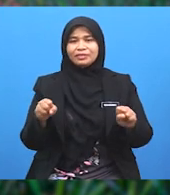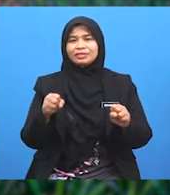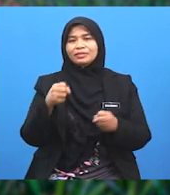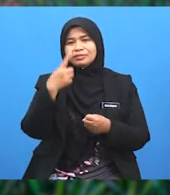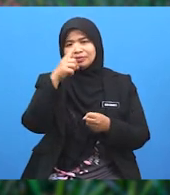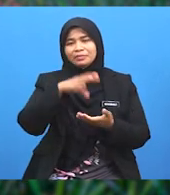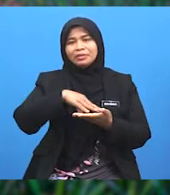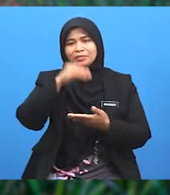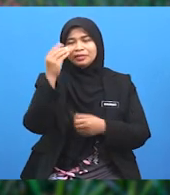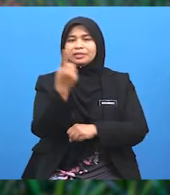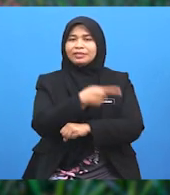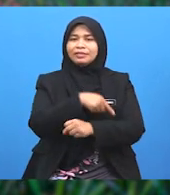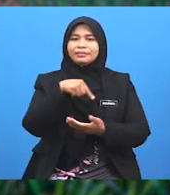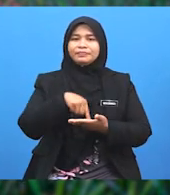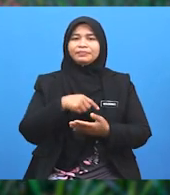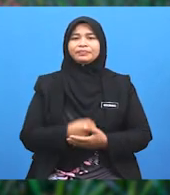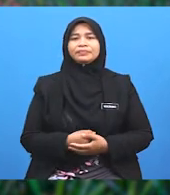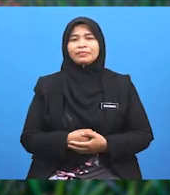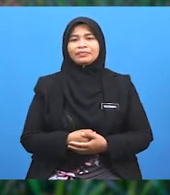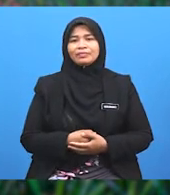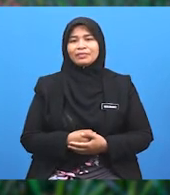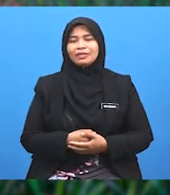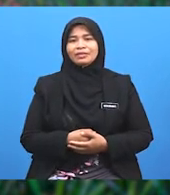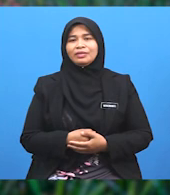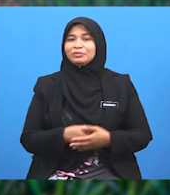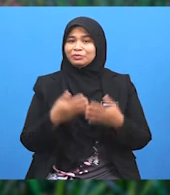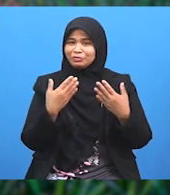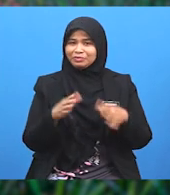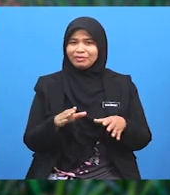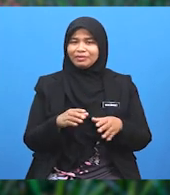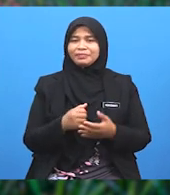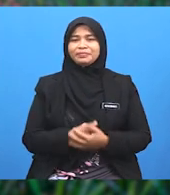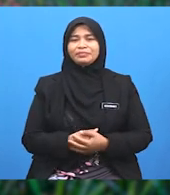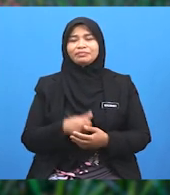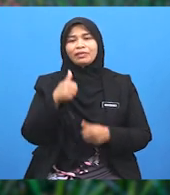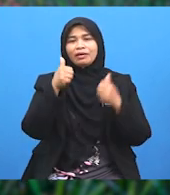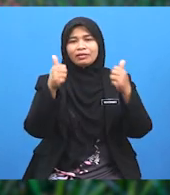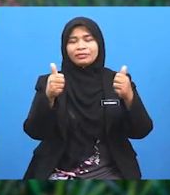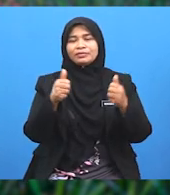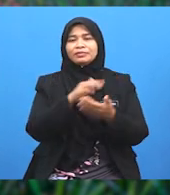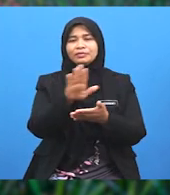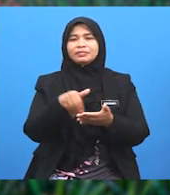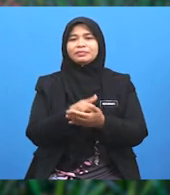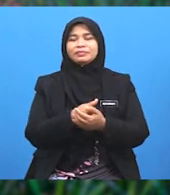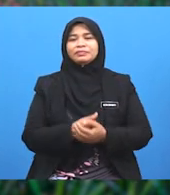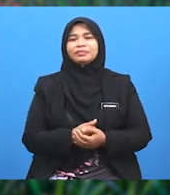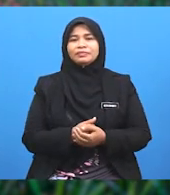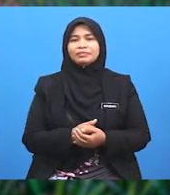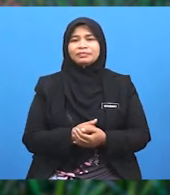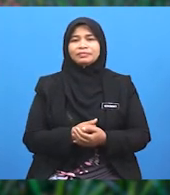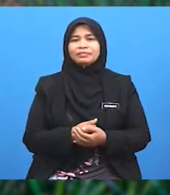untuk sesi pembelajaran pada hari ini? Oh, sudah rupanya. Bagus semua.